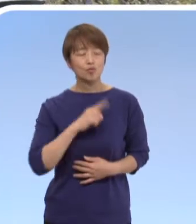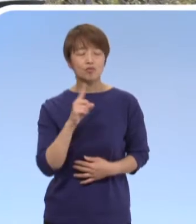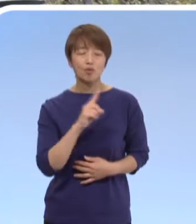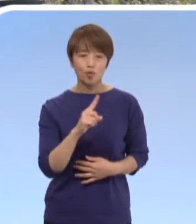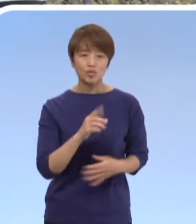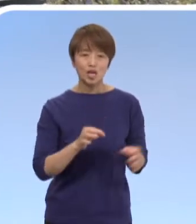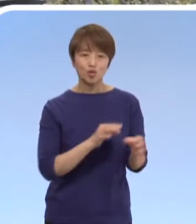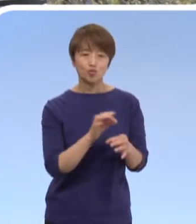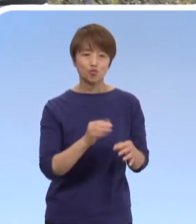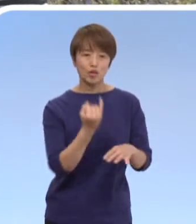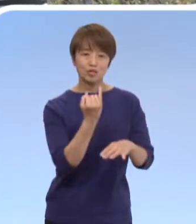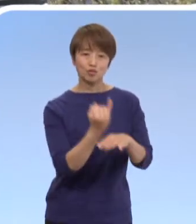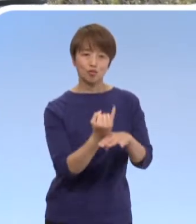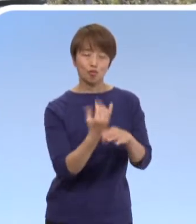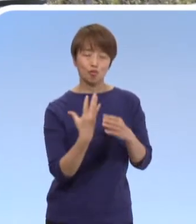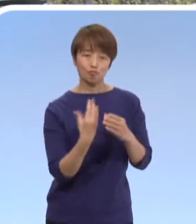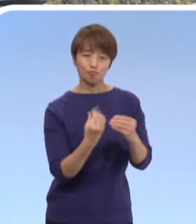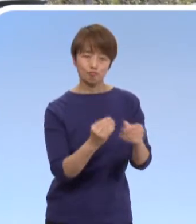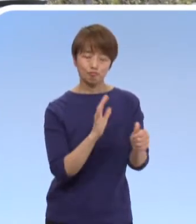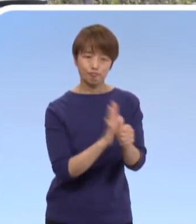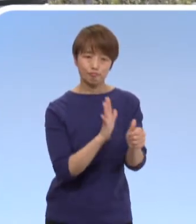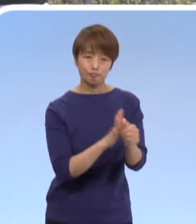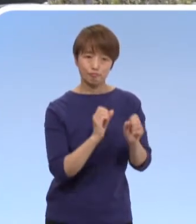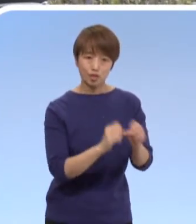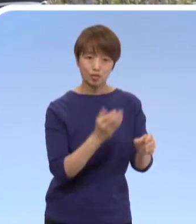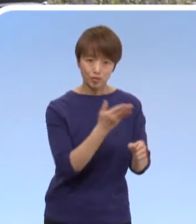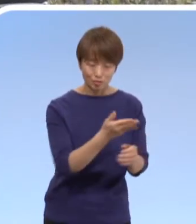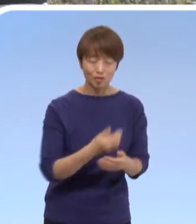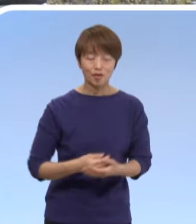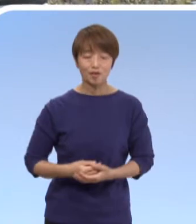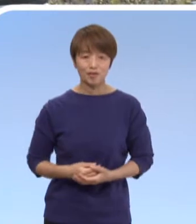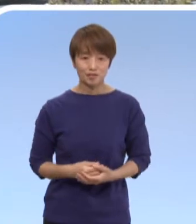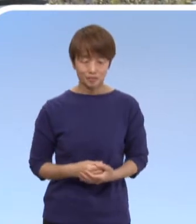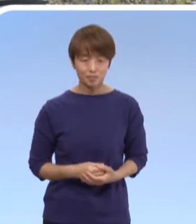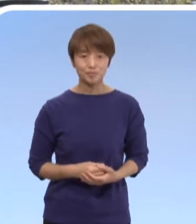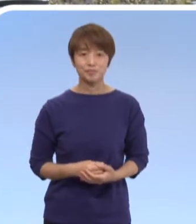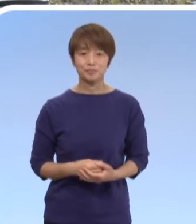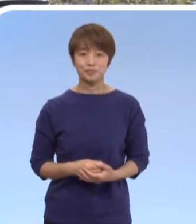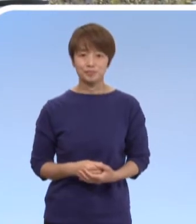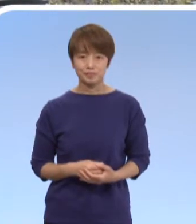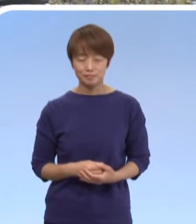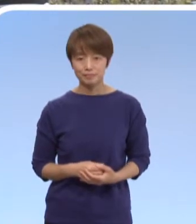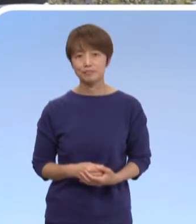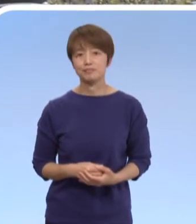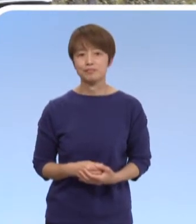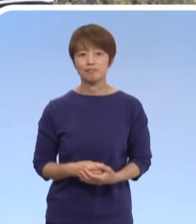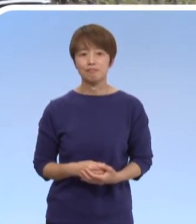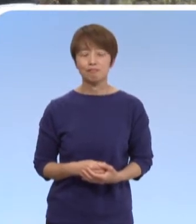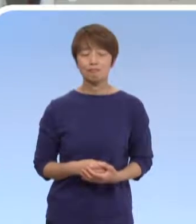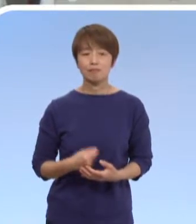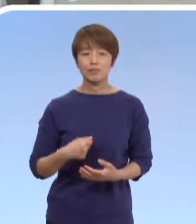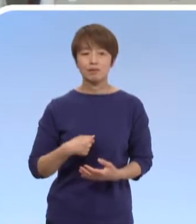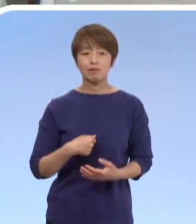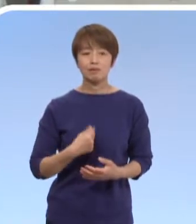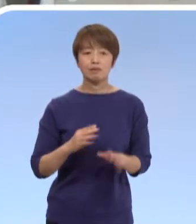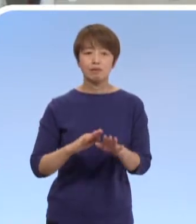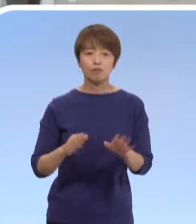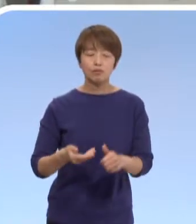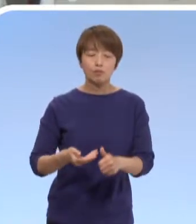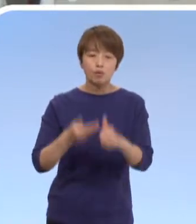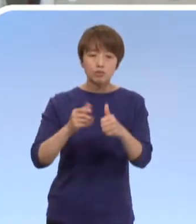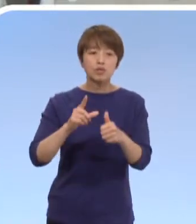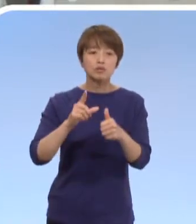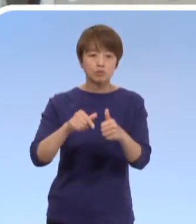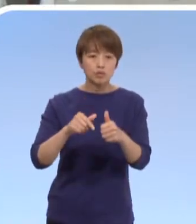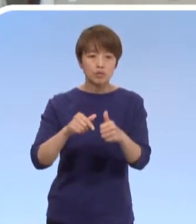な思いで運営委員長をされながらこのファミ劇を支えてらっしゃるんですか？はい、 一人の子ど